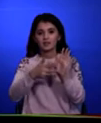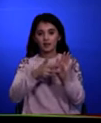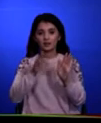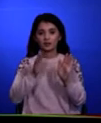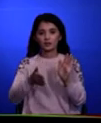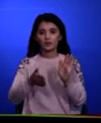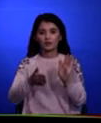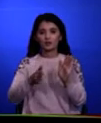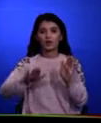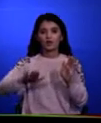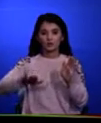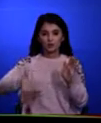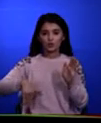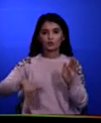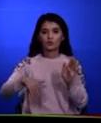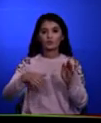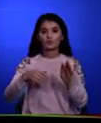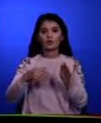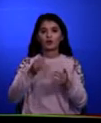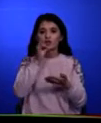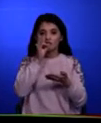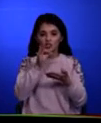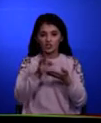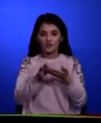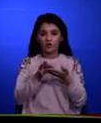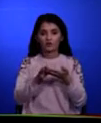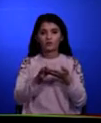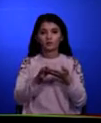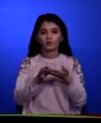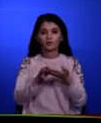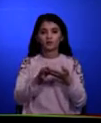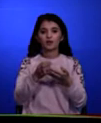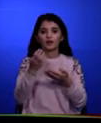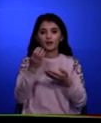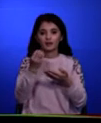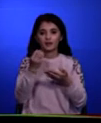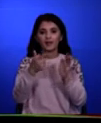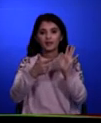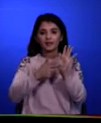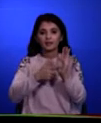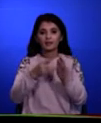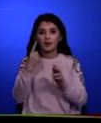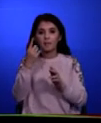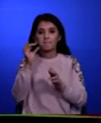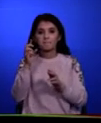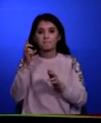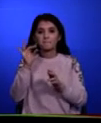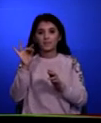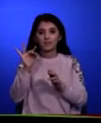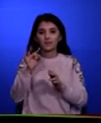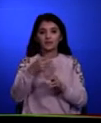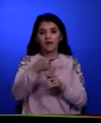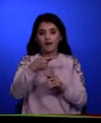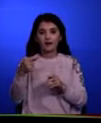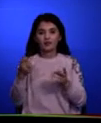28. So'ng chiqqan ayirmamizdan yana 7 ta birligimizni ayirib